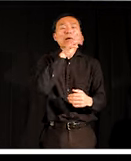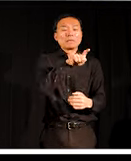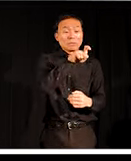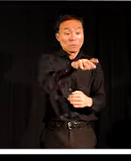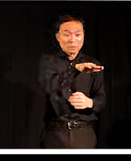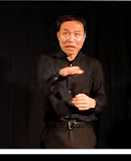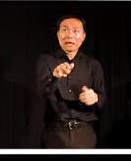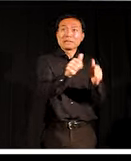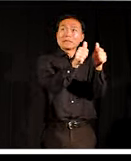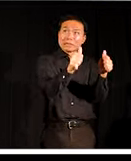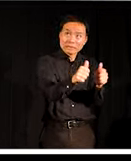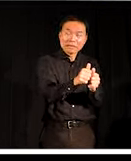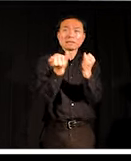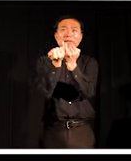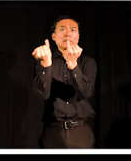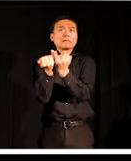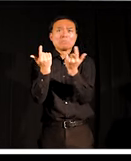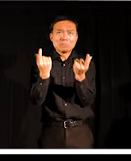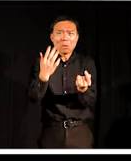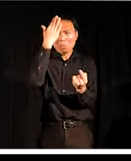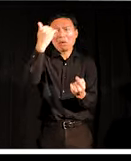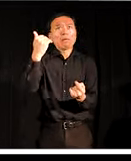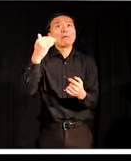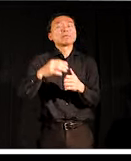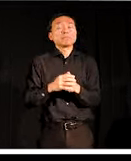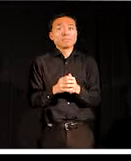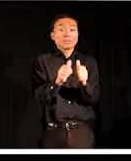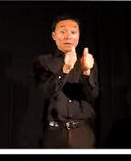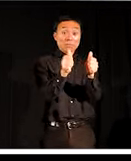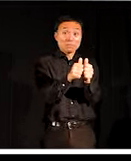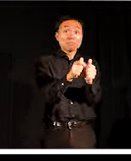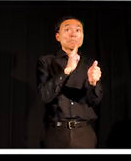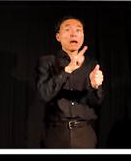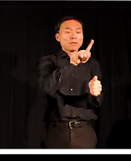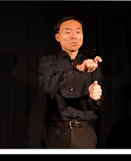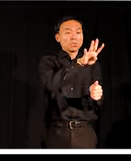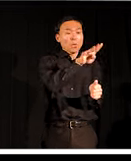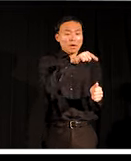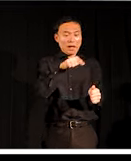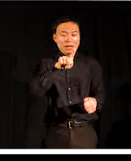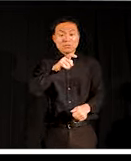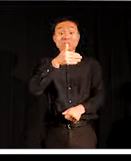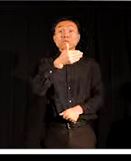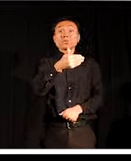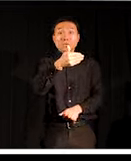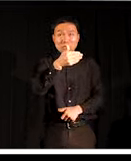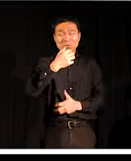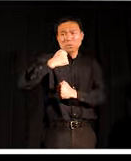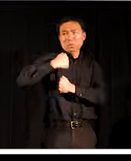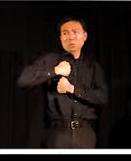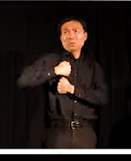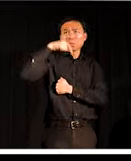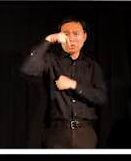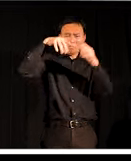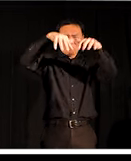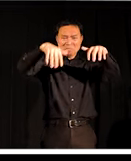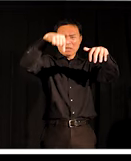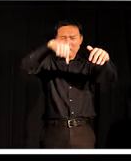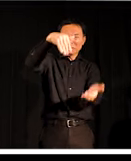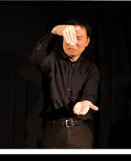生徒や女子生徒たちもいました男子は14歳から19歳軍隊の1番下に